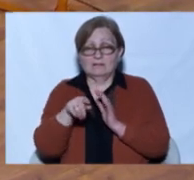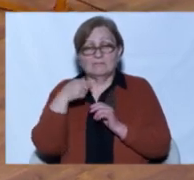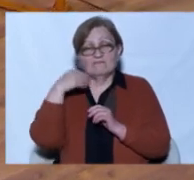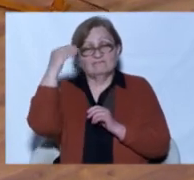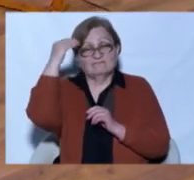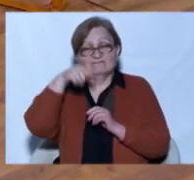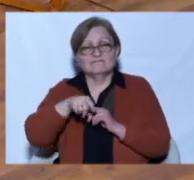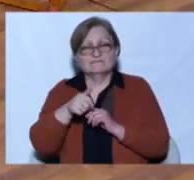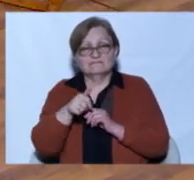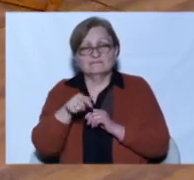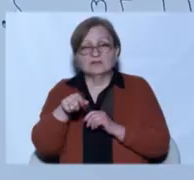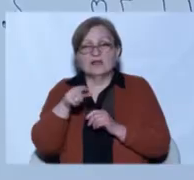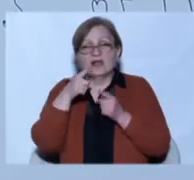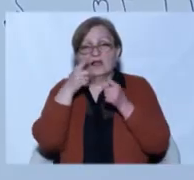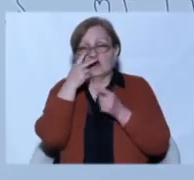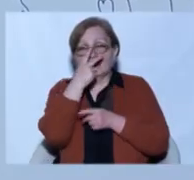გავიაზრებთ. ხედვის კუთხე